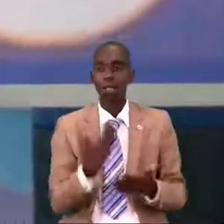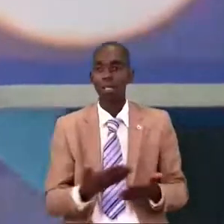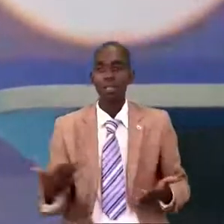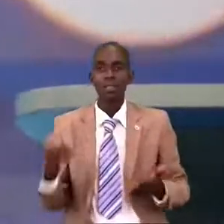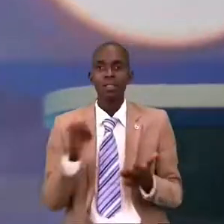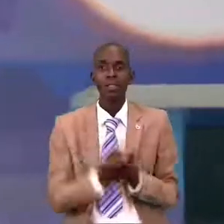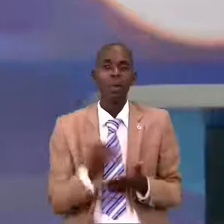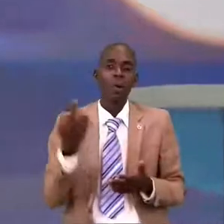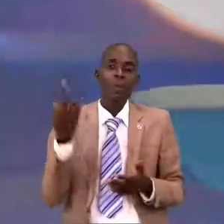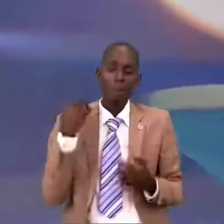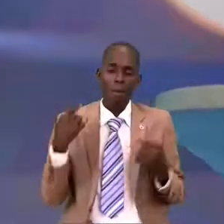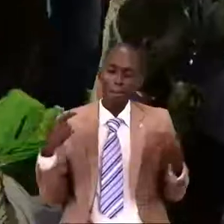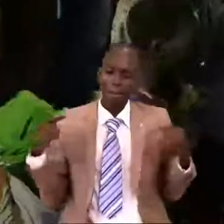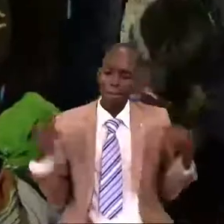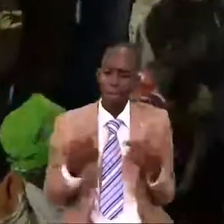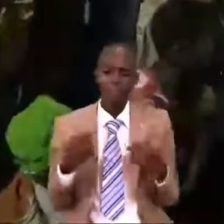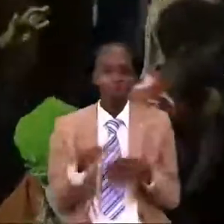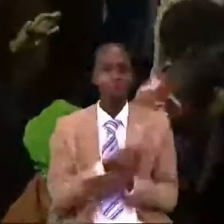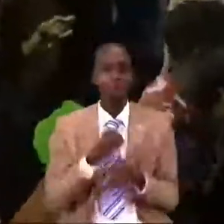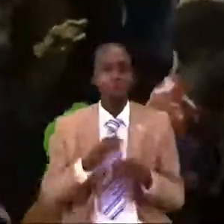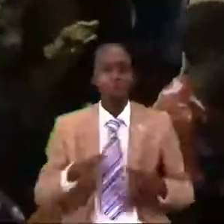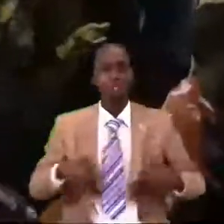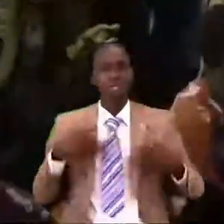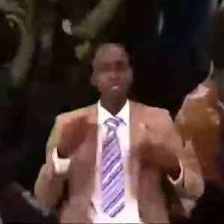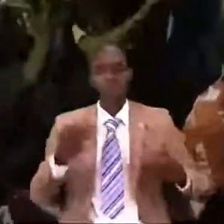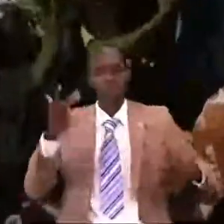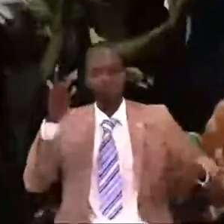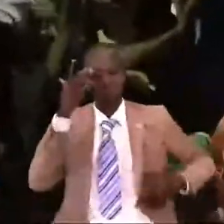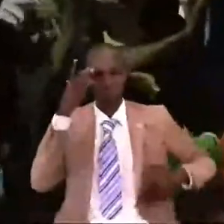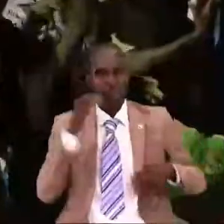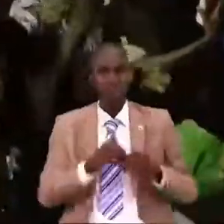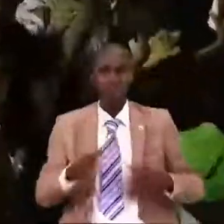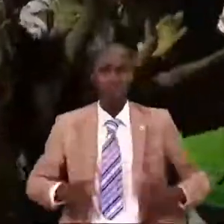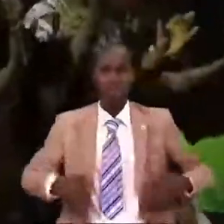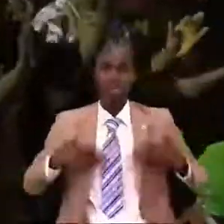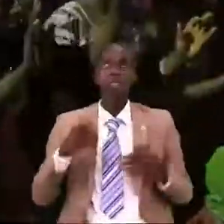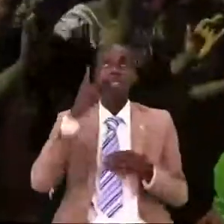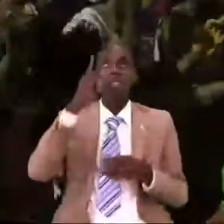vie, tu vas les laisser ici ce soir.